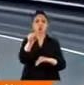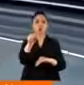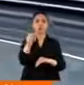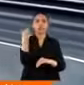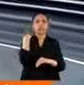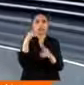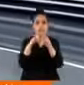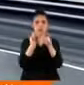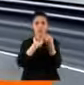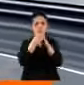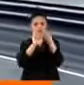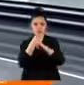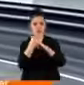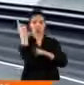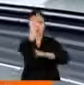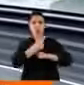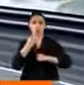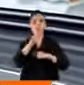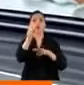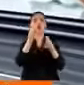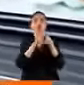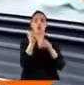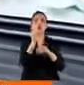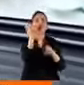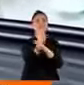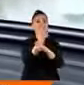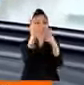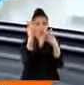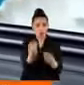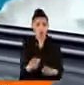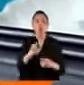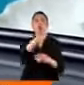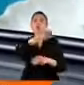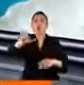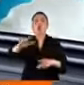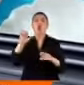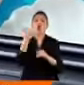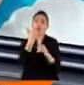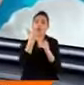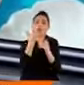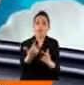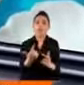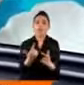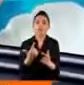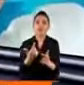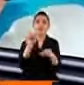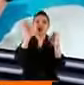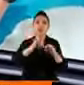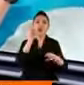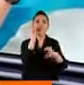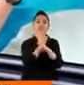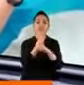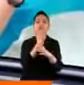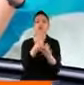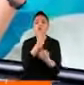yeni mutasyonlar, yeni varyantlar sebebiyle virüsün tehdidi altında olduklarını ekranlarınıza getirmiştik çocuklarımızın, yavrularımızın. Ama artık o